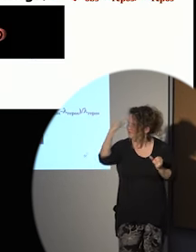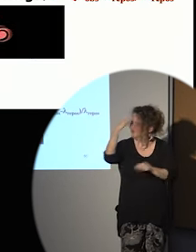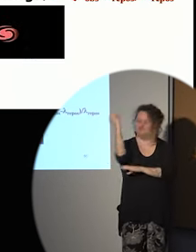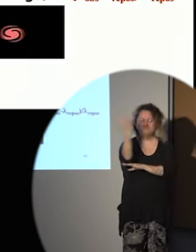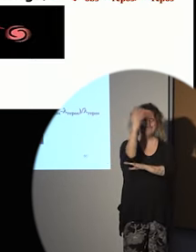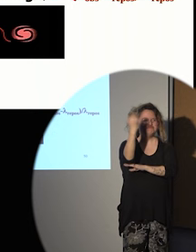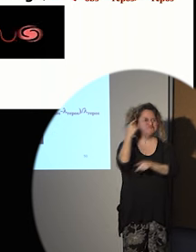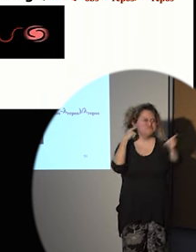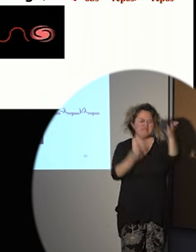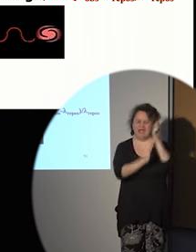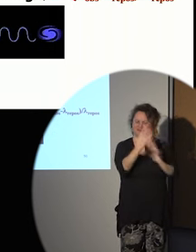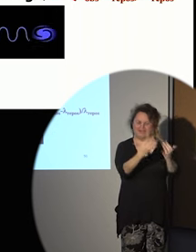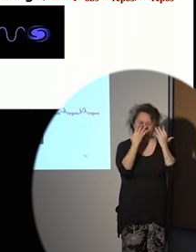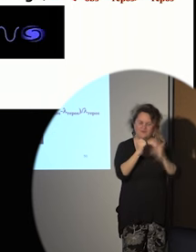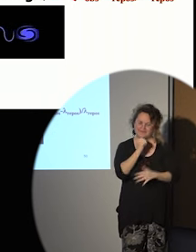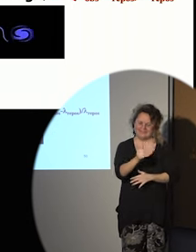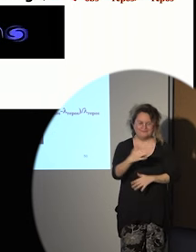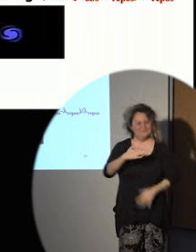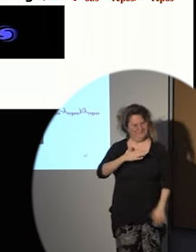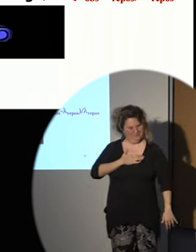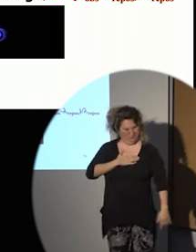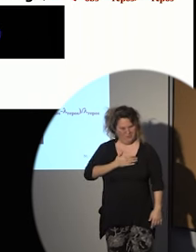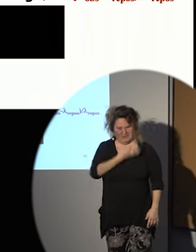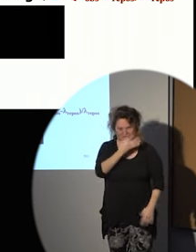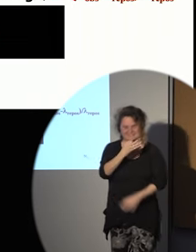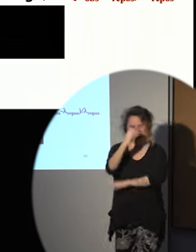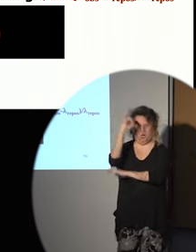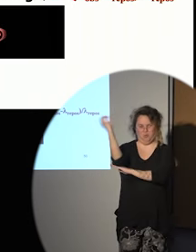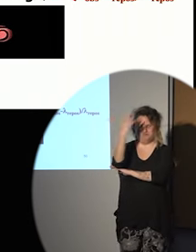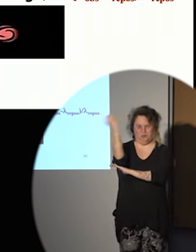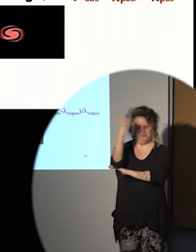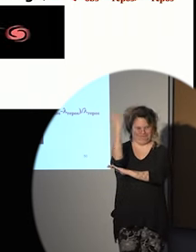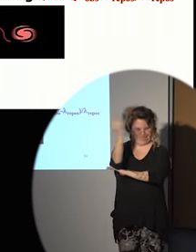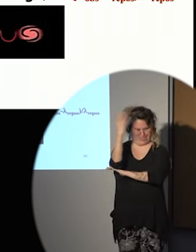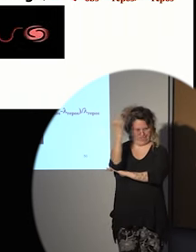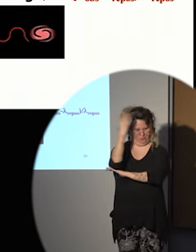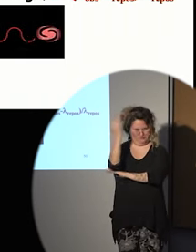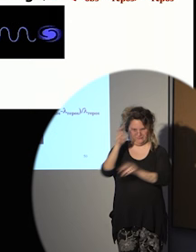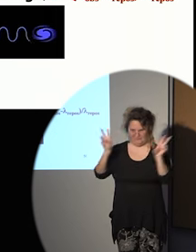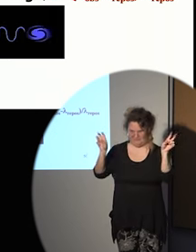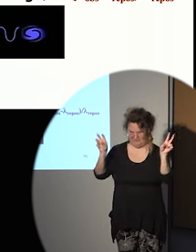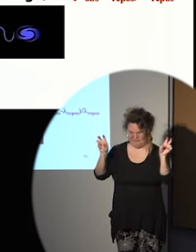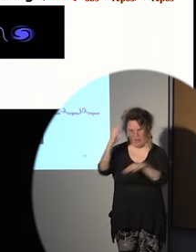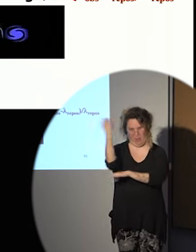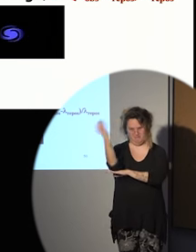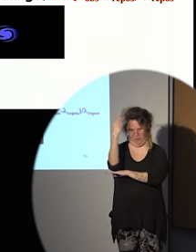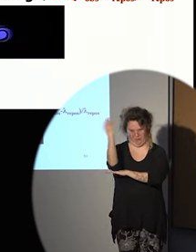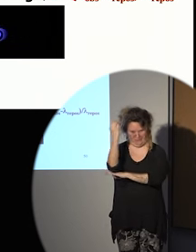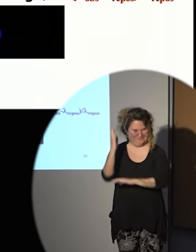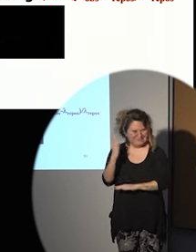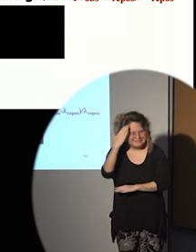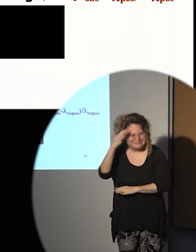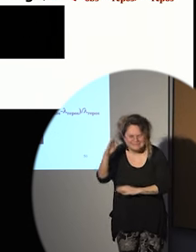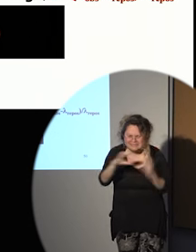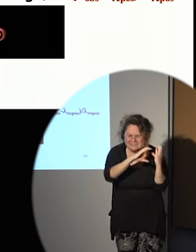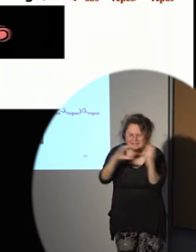mais il se trouve que moi, j'ai une ambulance à vous proposer. Vous savez tous que lorsqu'une